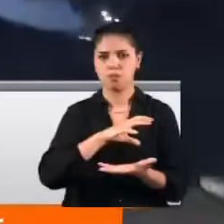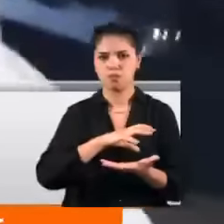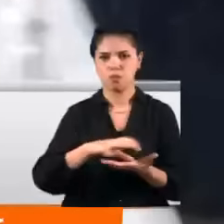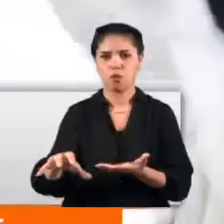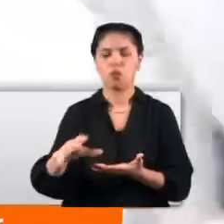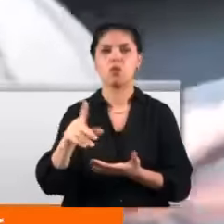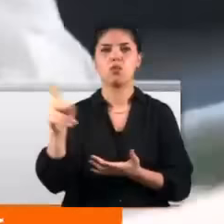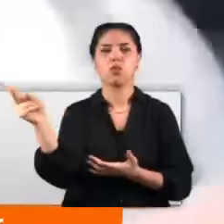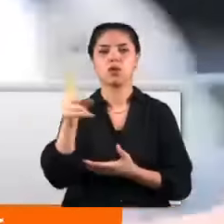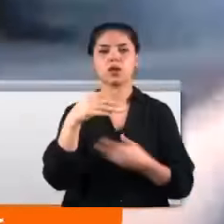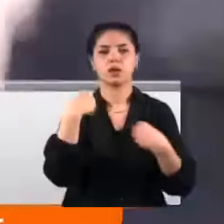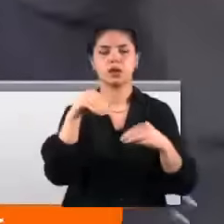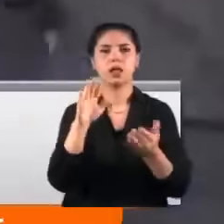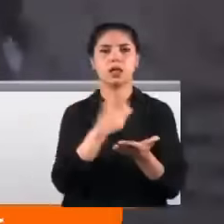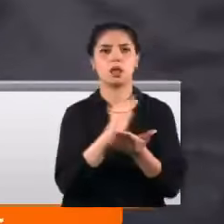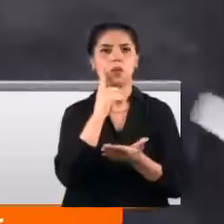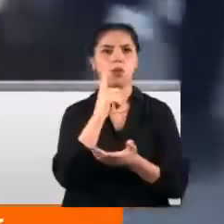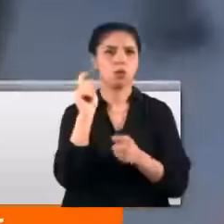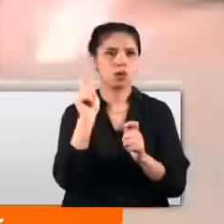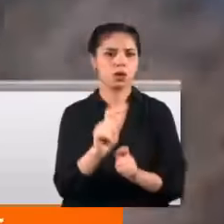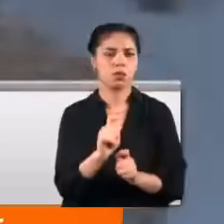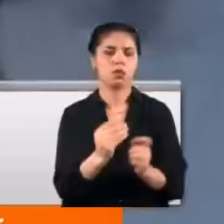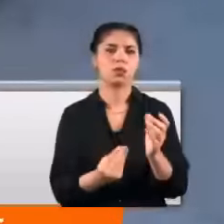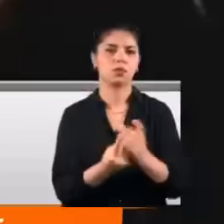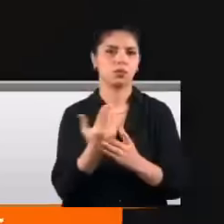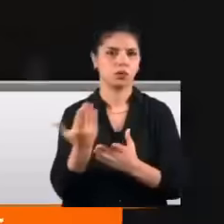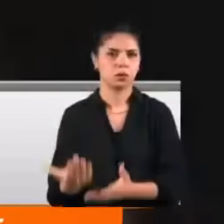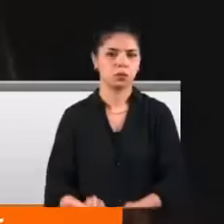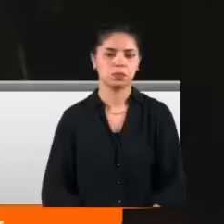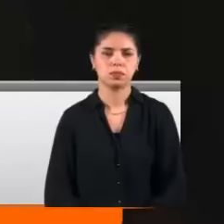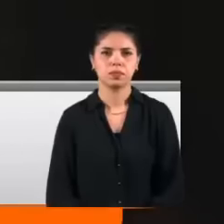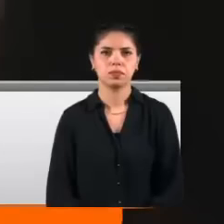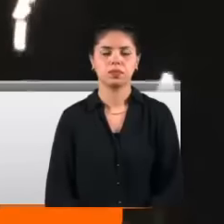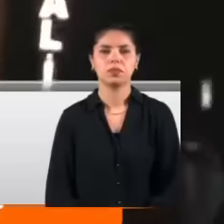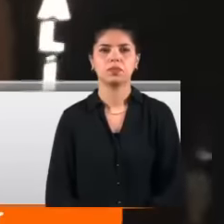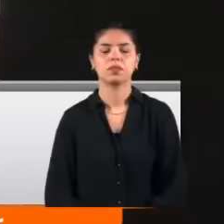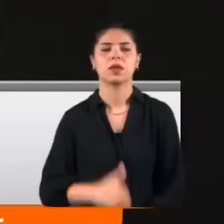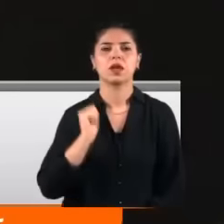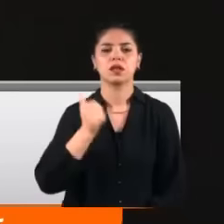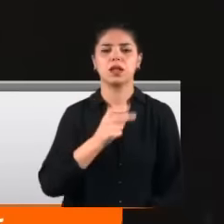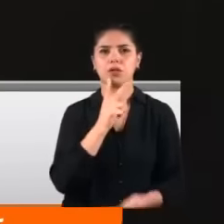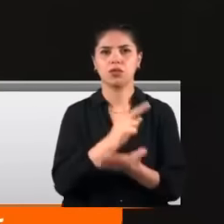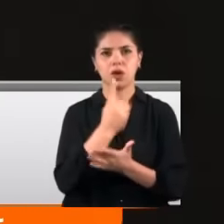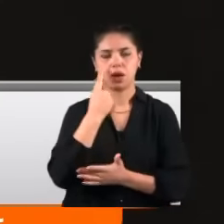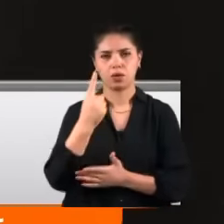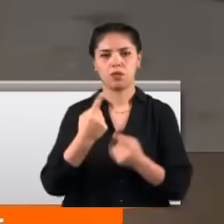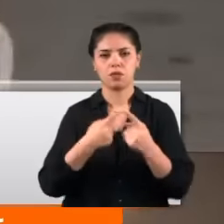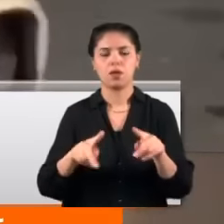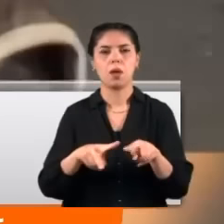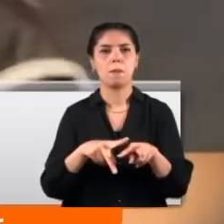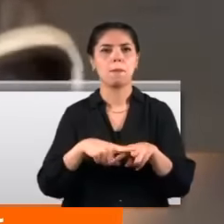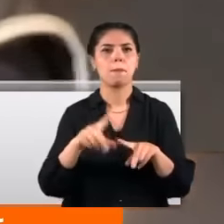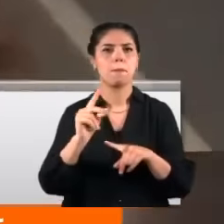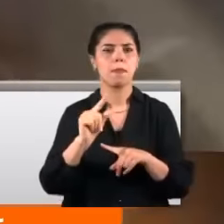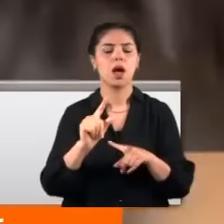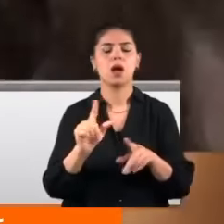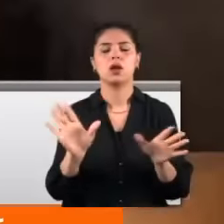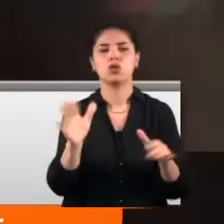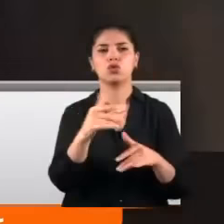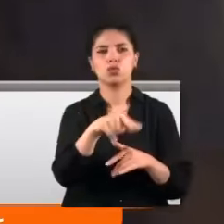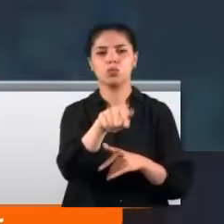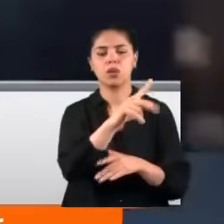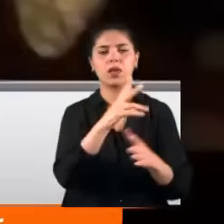çiftin sattığı sabunlarla sağlandığı da ortaya çıkmıştı. Savcı iddianamesinin aksine Mali Suçları Araştırma Kurulu'nun